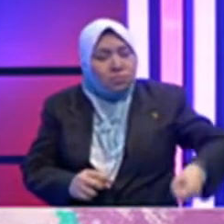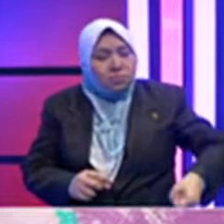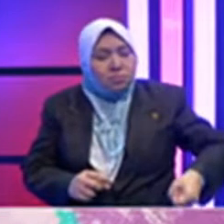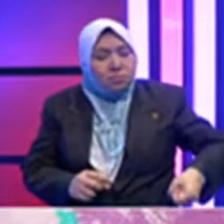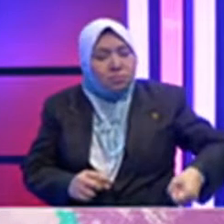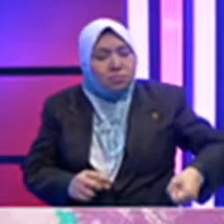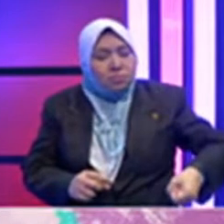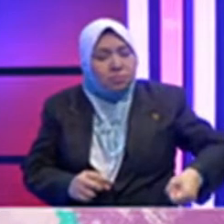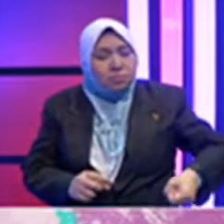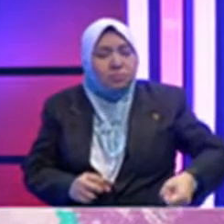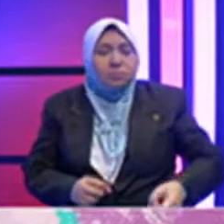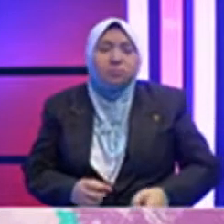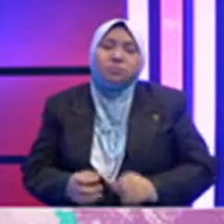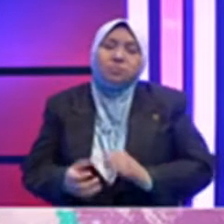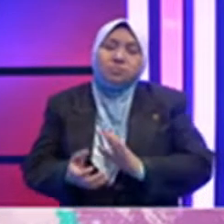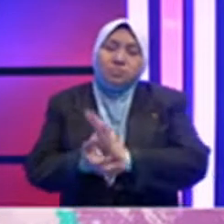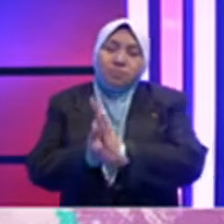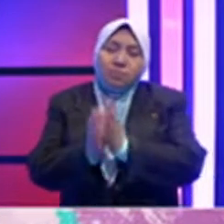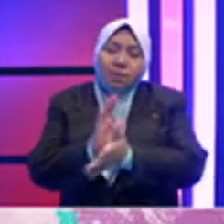عصاك.